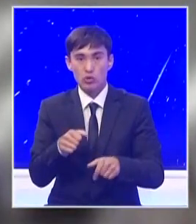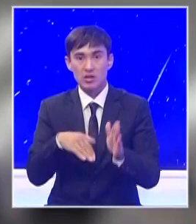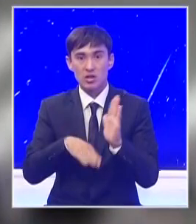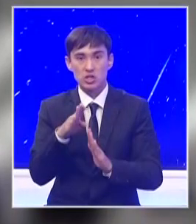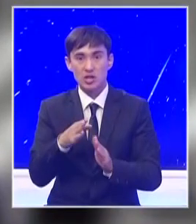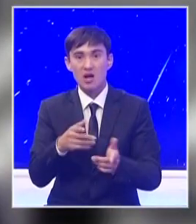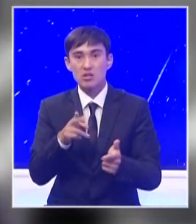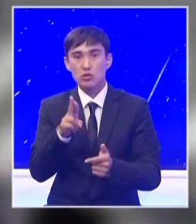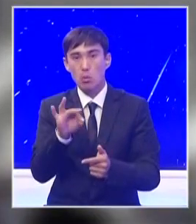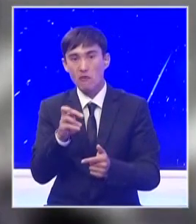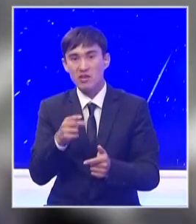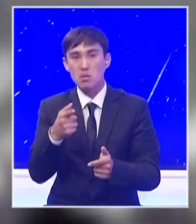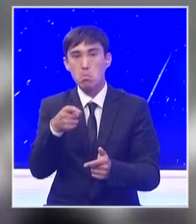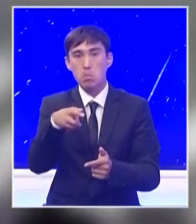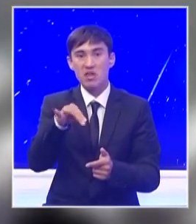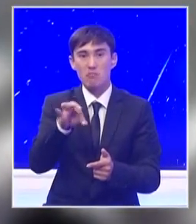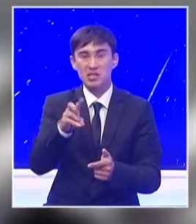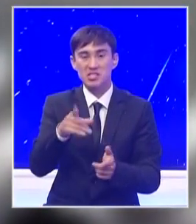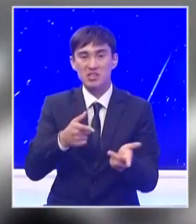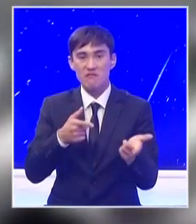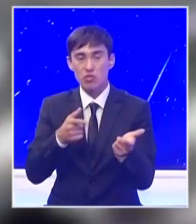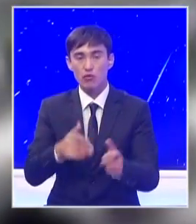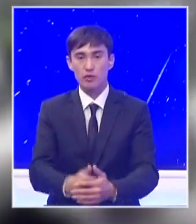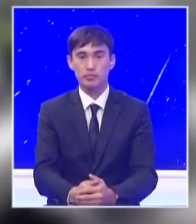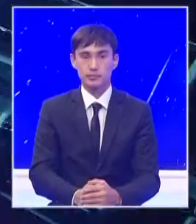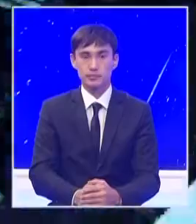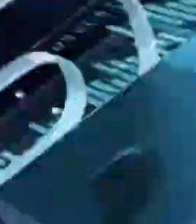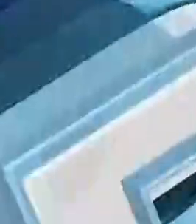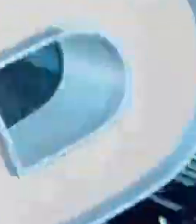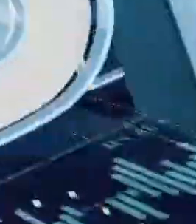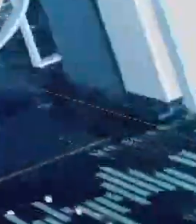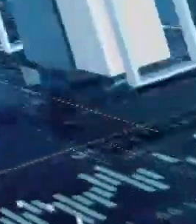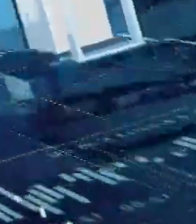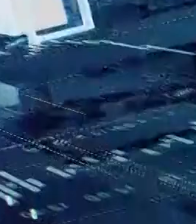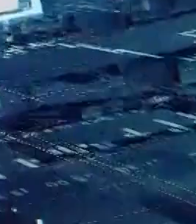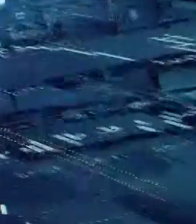на дробовики и пневматические винтовки.